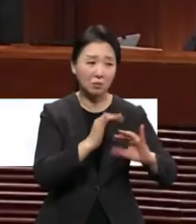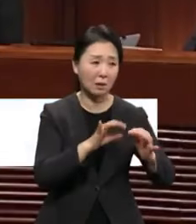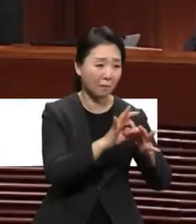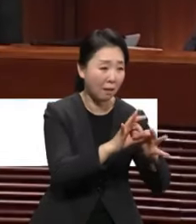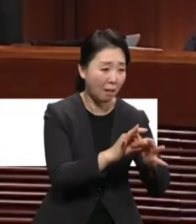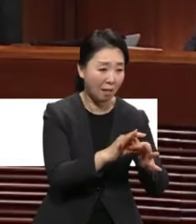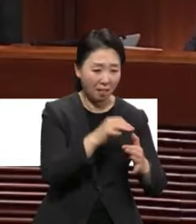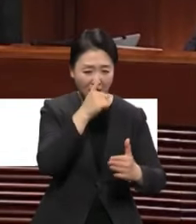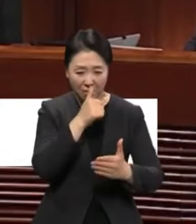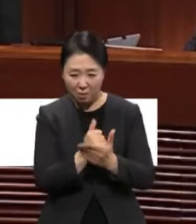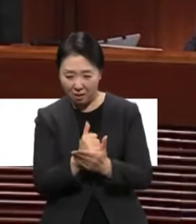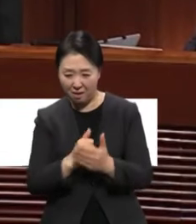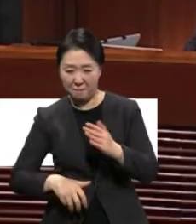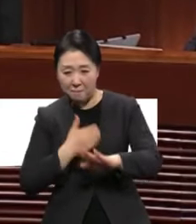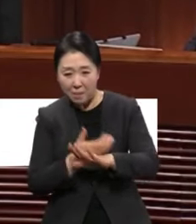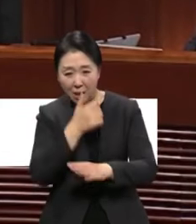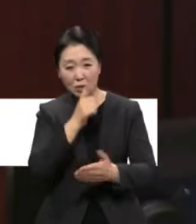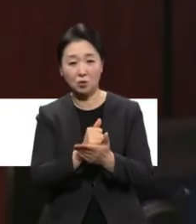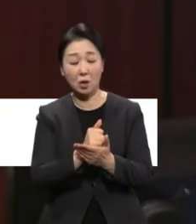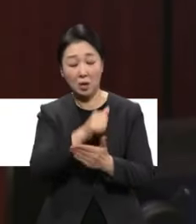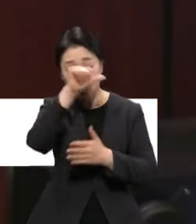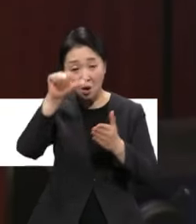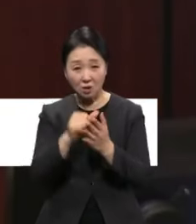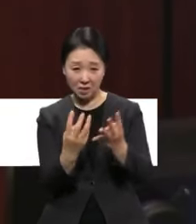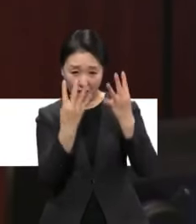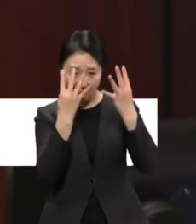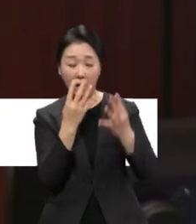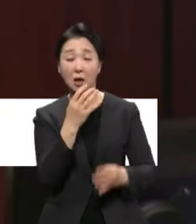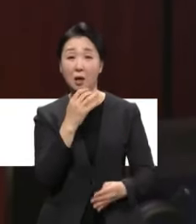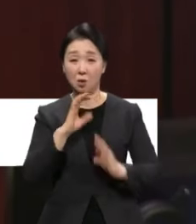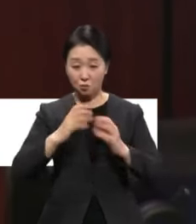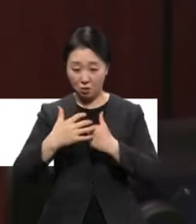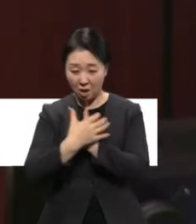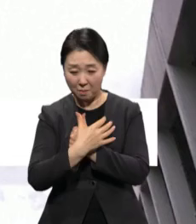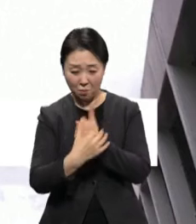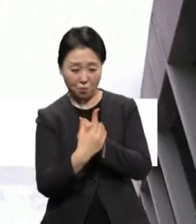란 대신 가보를 위태